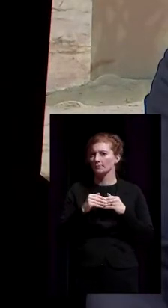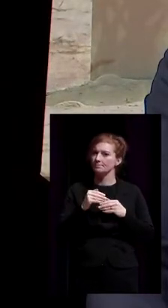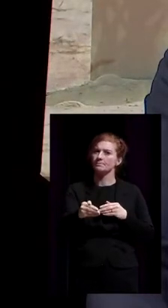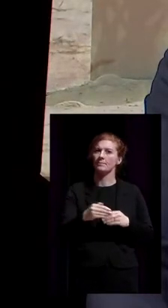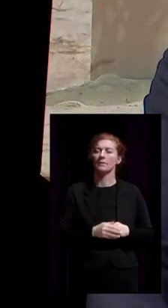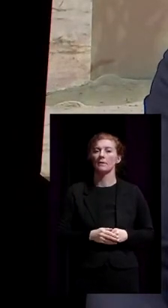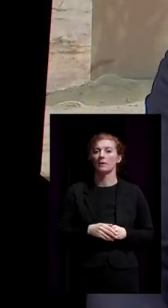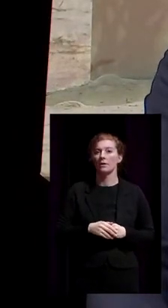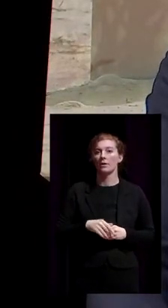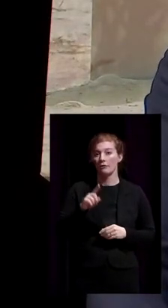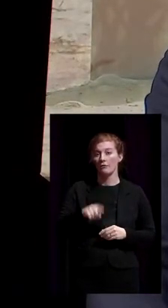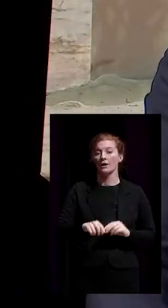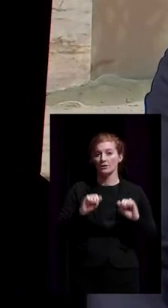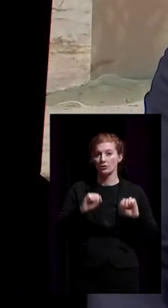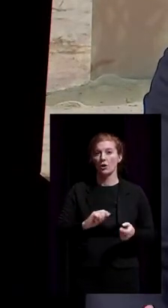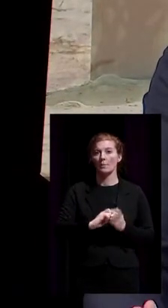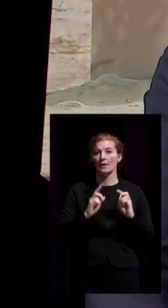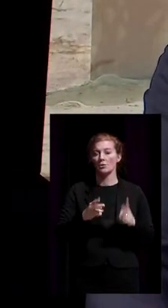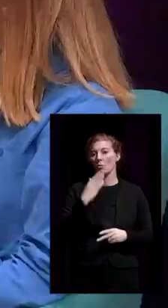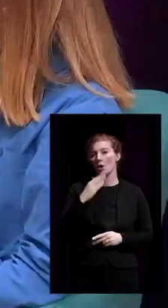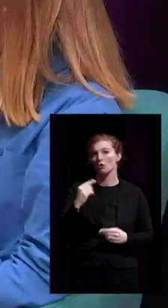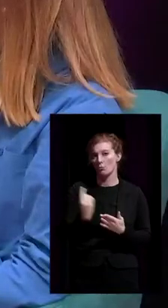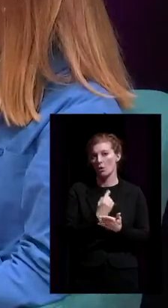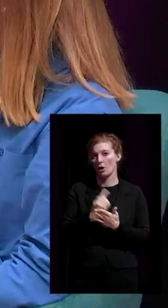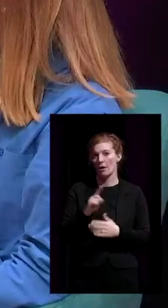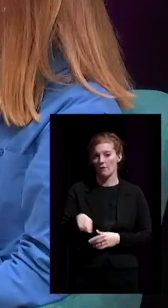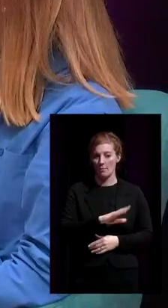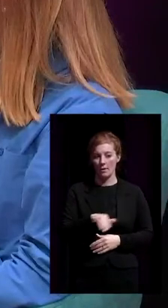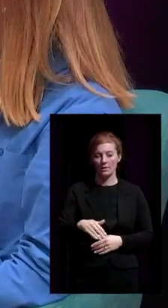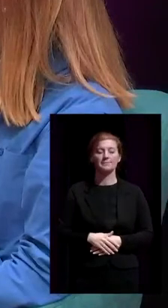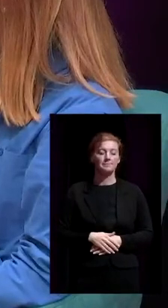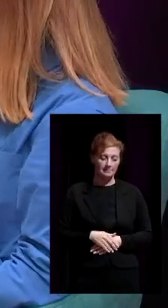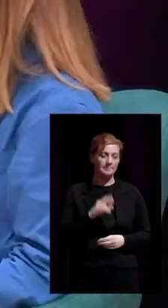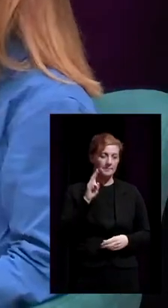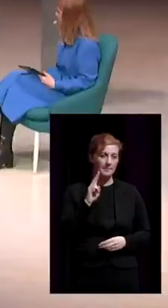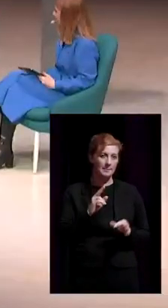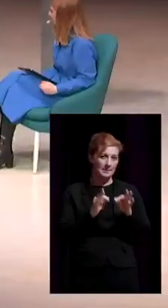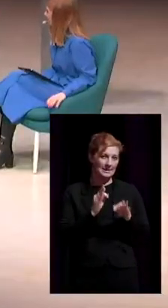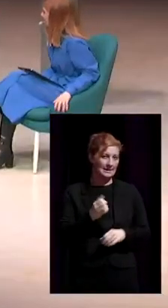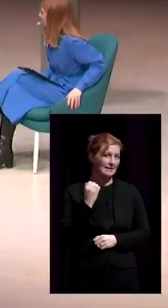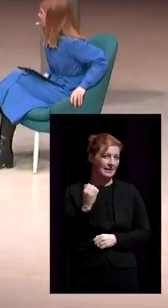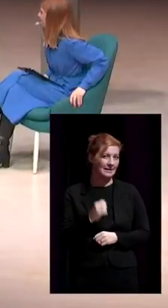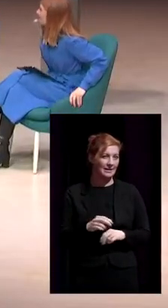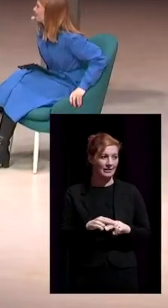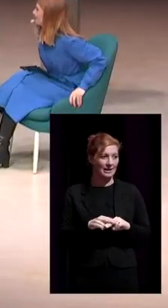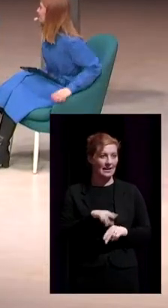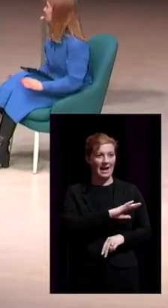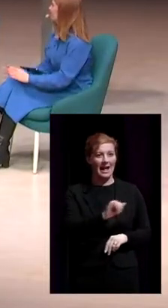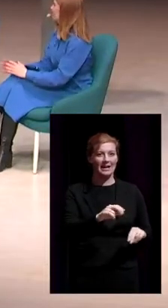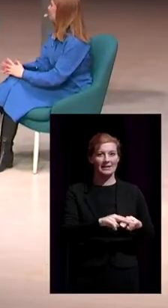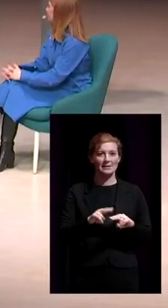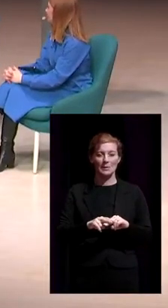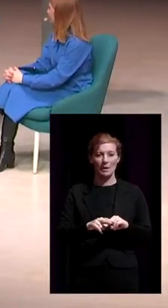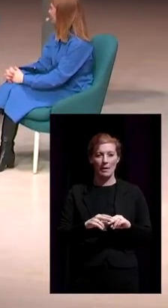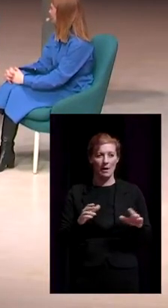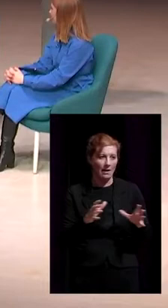bästa för barnen. Så viktigt. Jag känner hur varje stol vibrerar här av liksom vilja att engagera